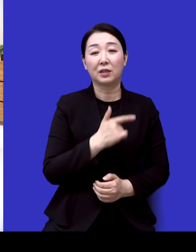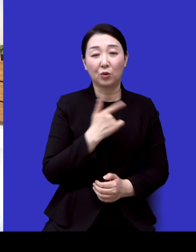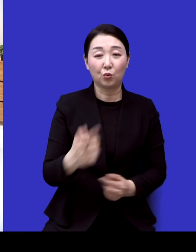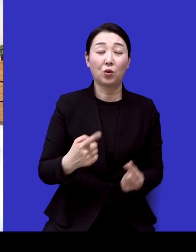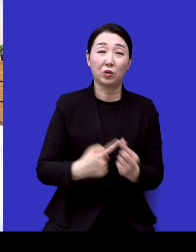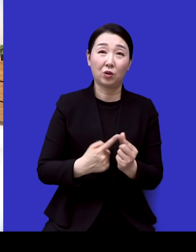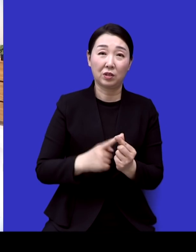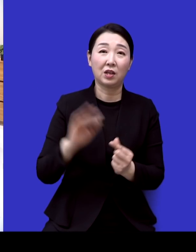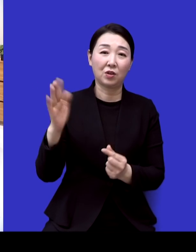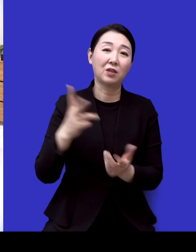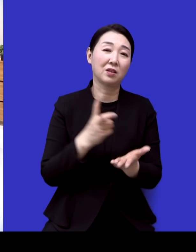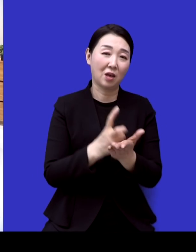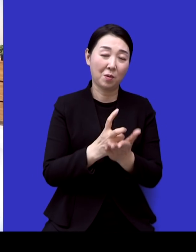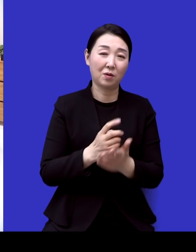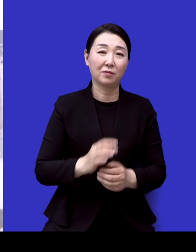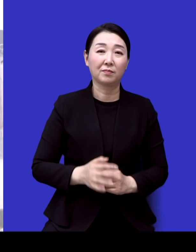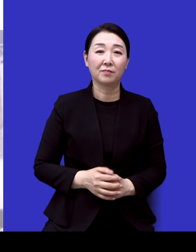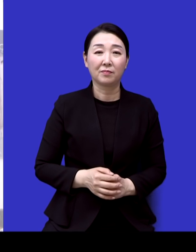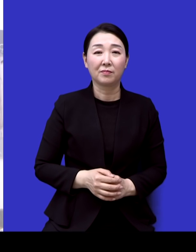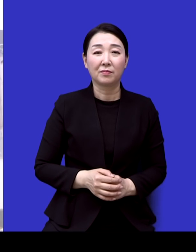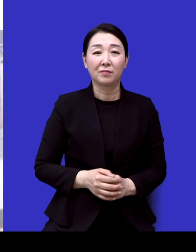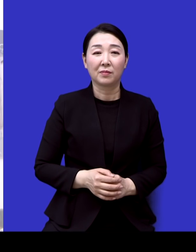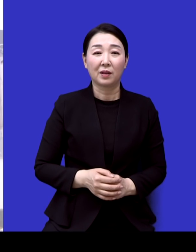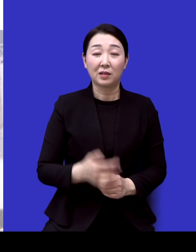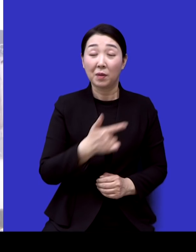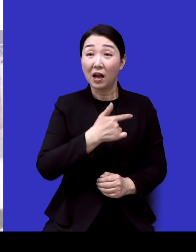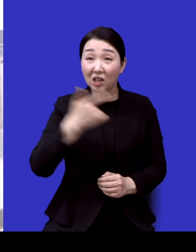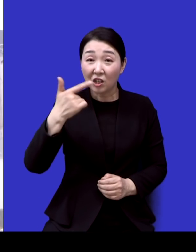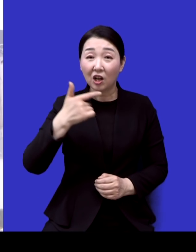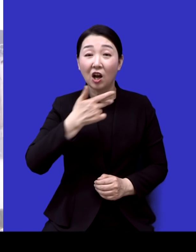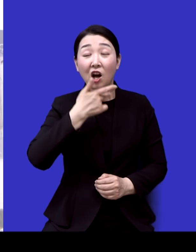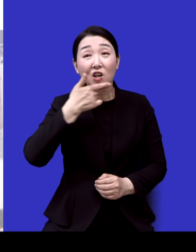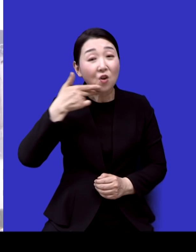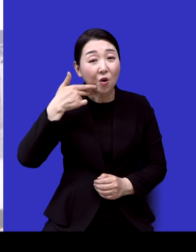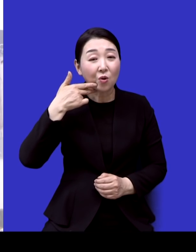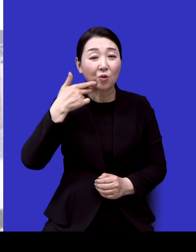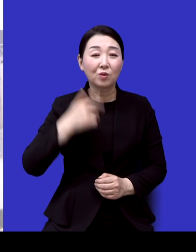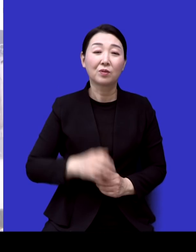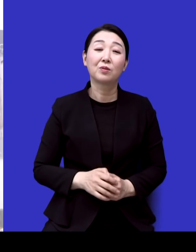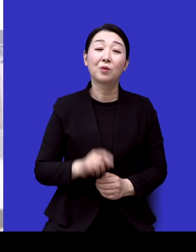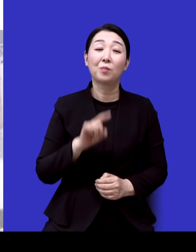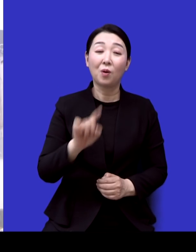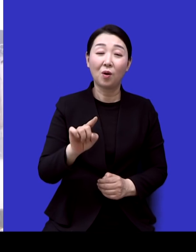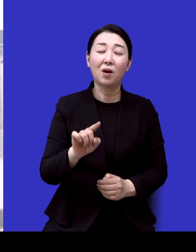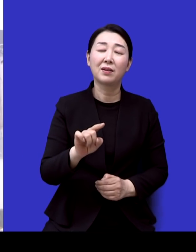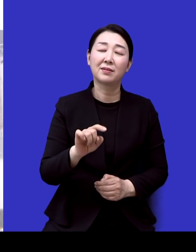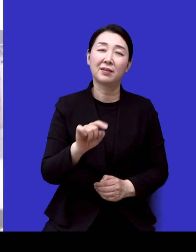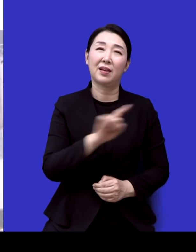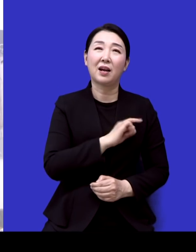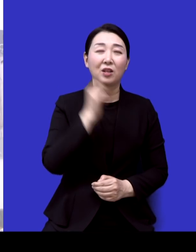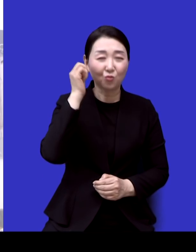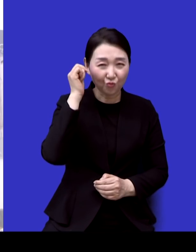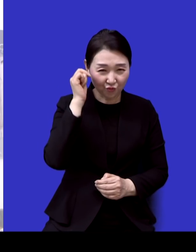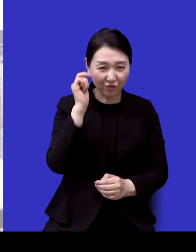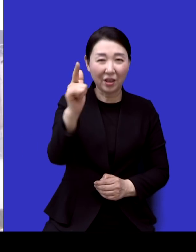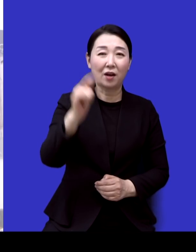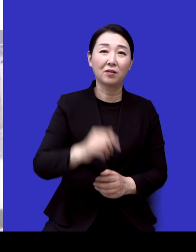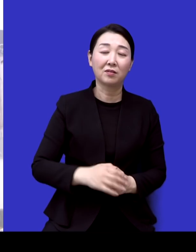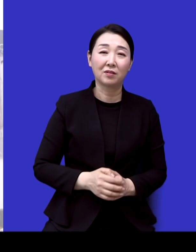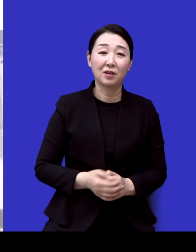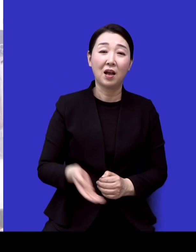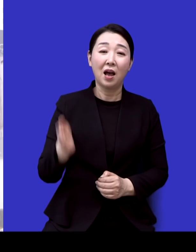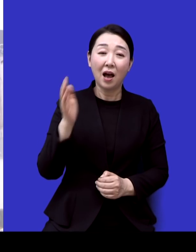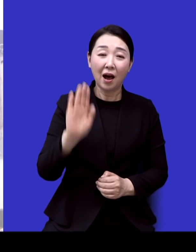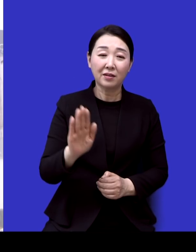첫째 되는 계명이라고 하세요. 그렇죠. 그렇죠. 근데 그 크다가 영어로 the greatest 나오거든요. 네. great가 위대한데 the